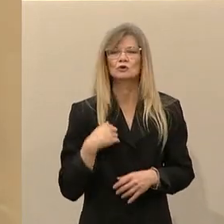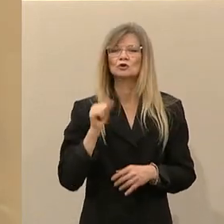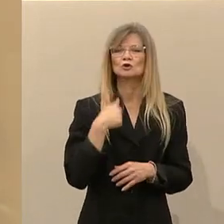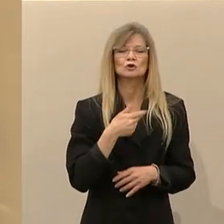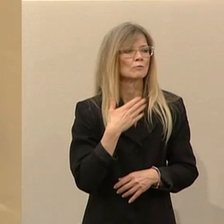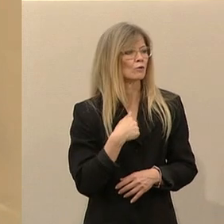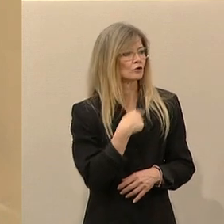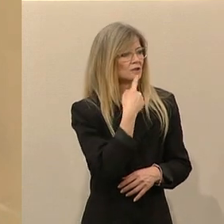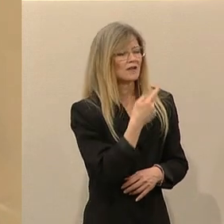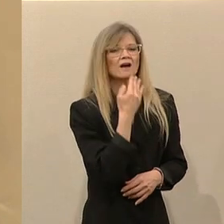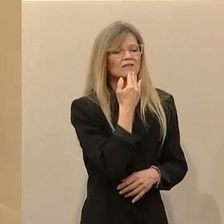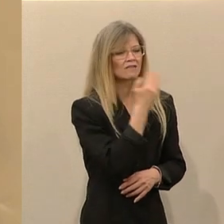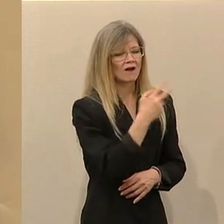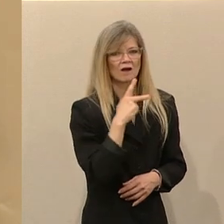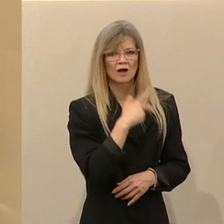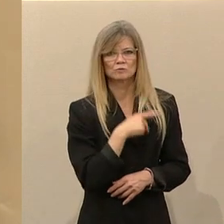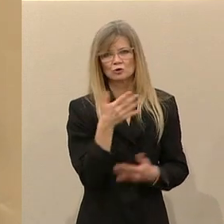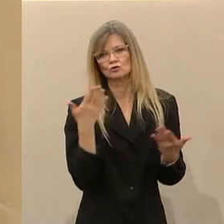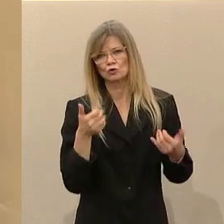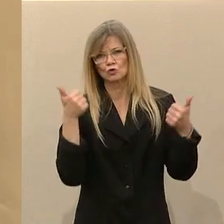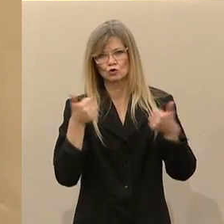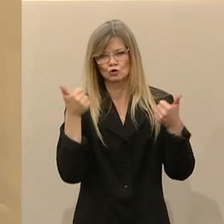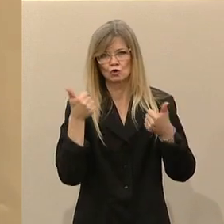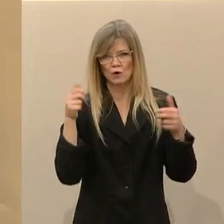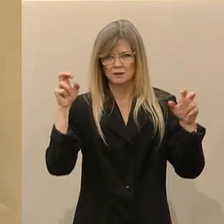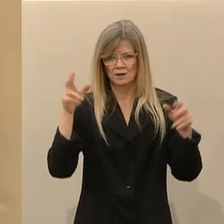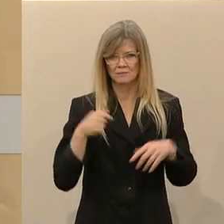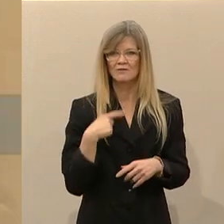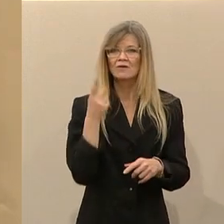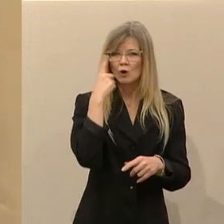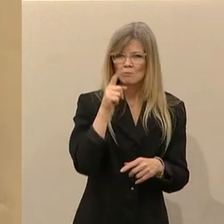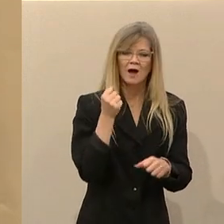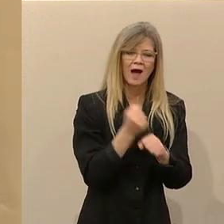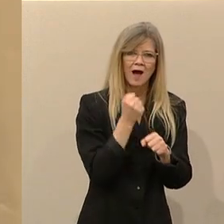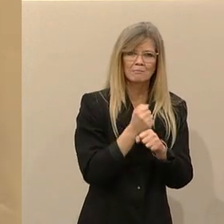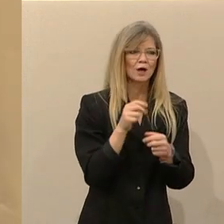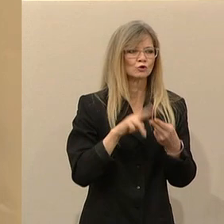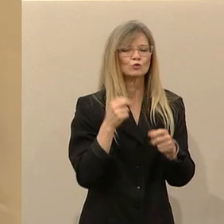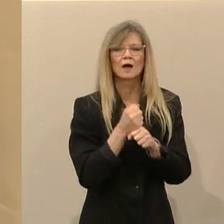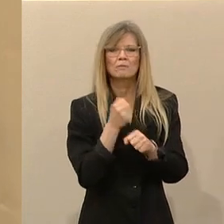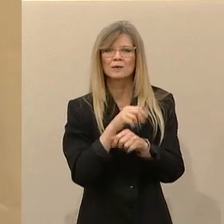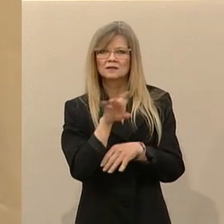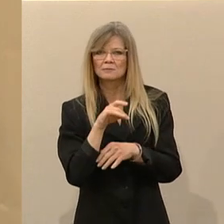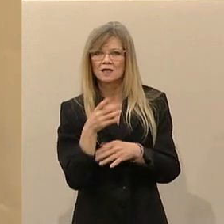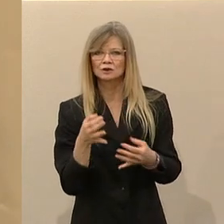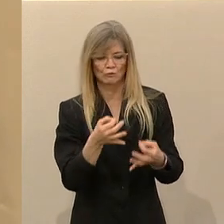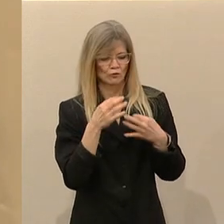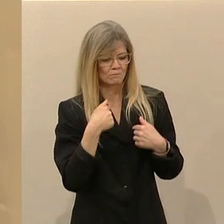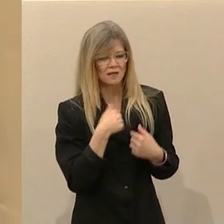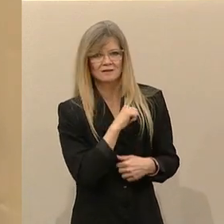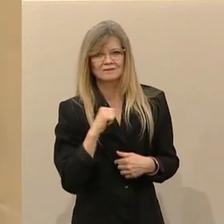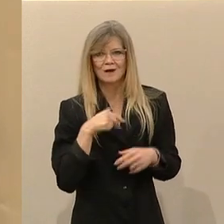SPÖ für dieses tolle Thema, denn Arbeit und Arbeitsplätze ist mir persönlich als Unternehmerin sowie auch der ÖVP liegt uns sehr am